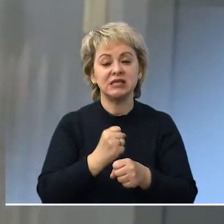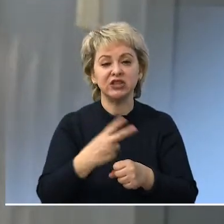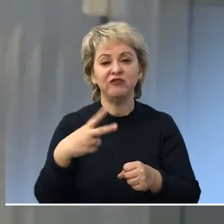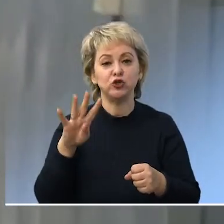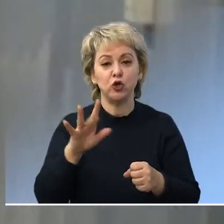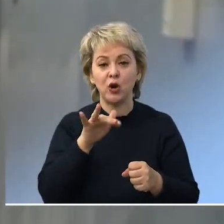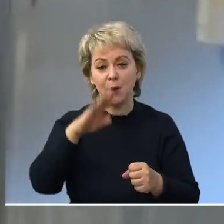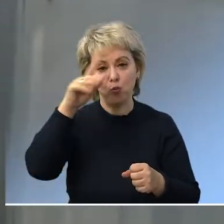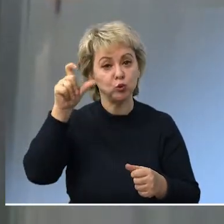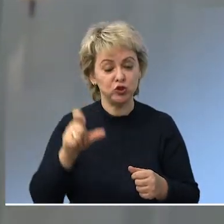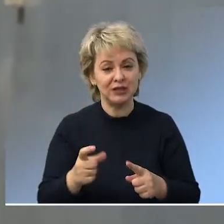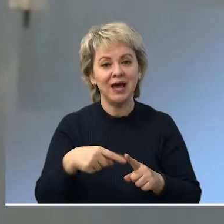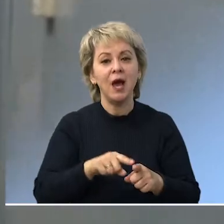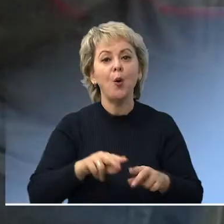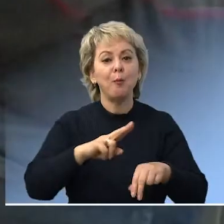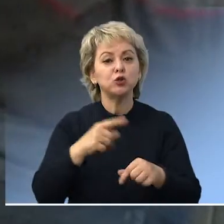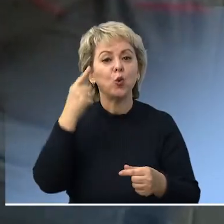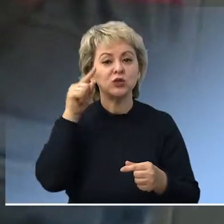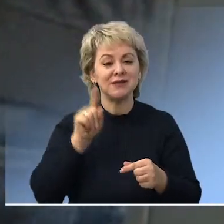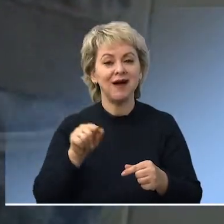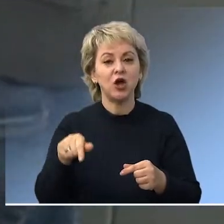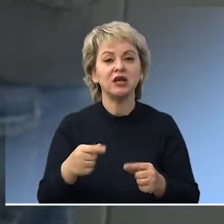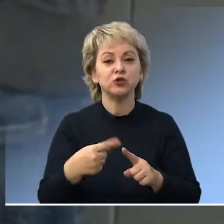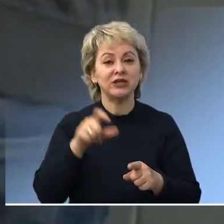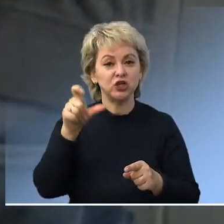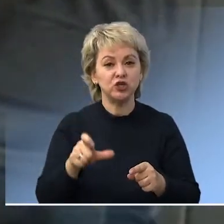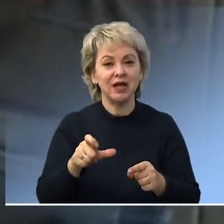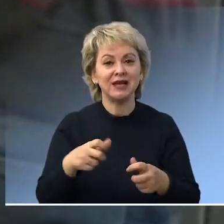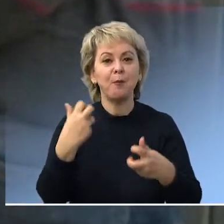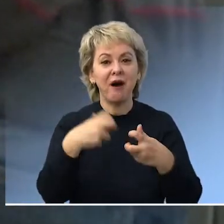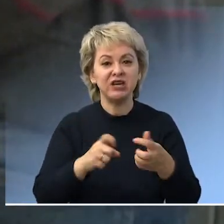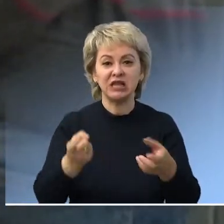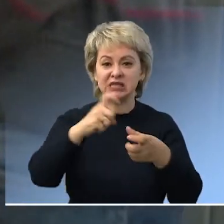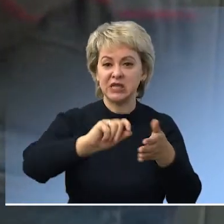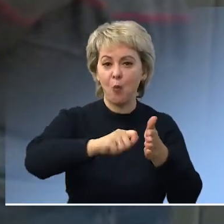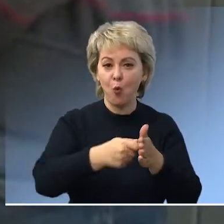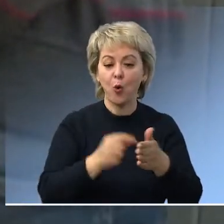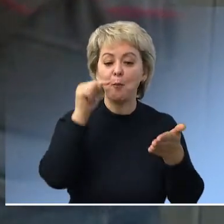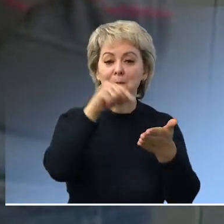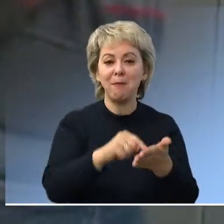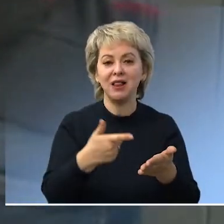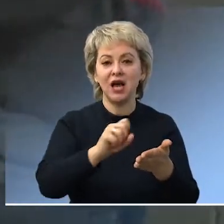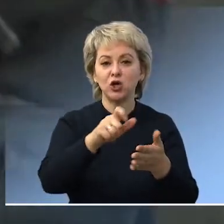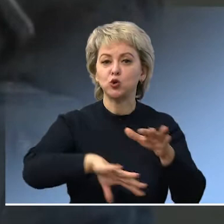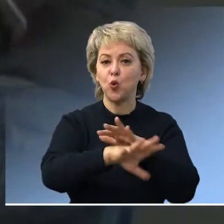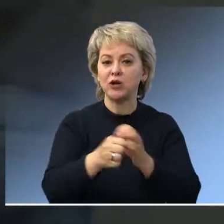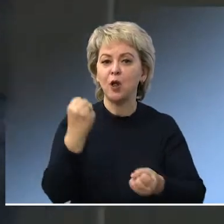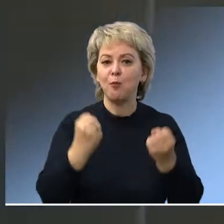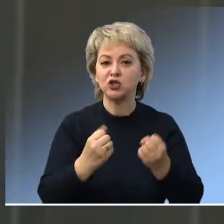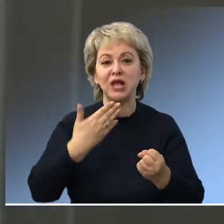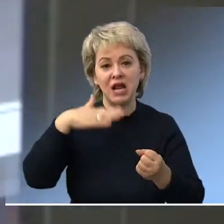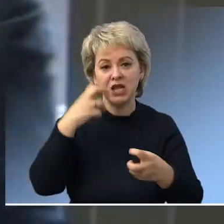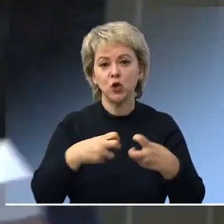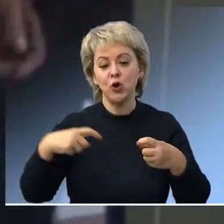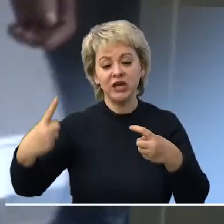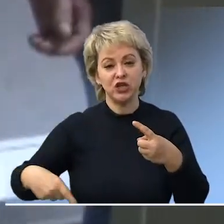задержали 24-летнего мужчину. Стражи порядка выяснили, что подозреваемый повредил навесной замок, проник в гараж и украл автомобиль и